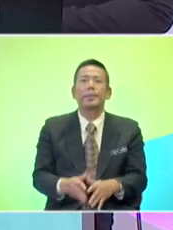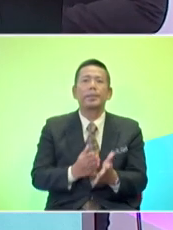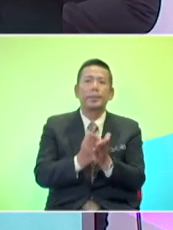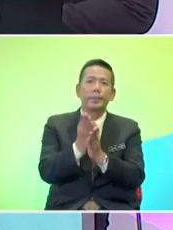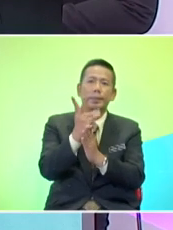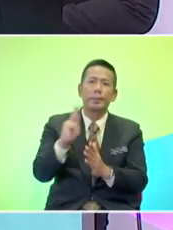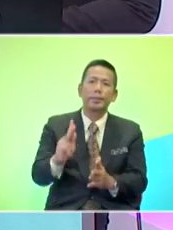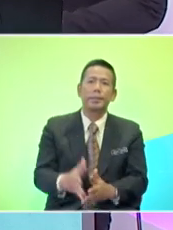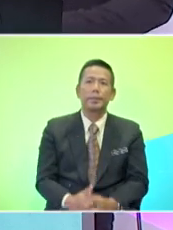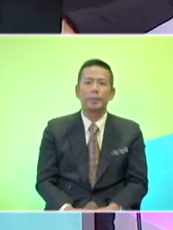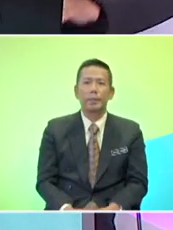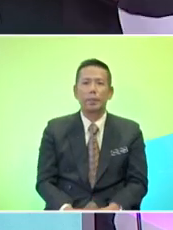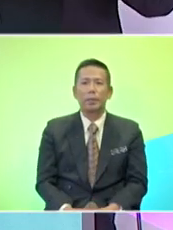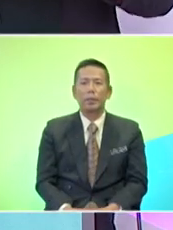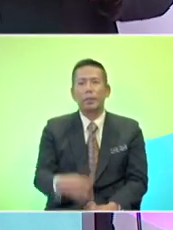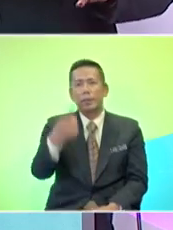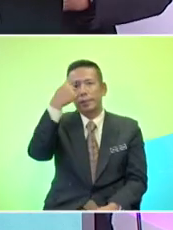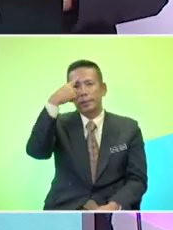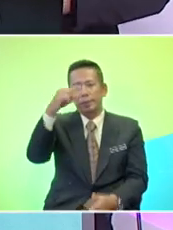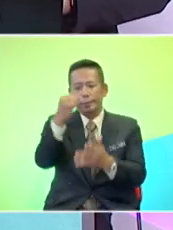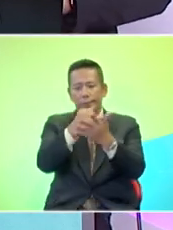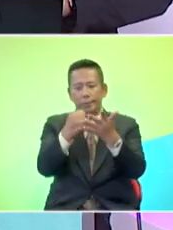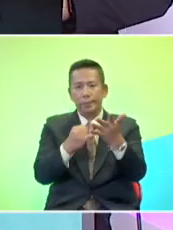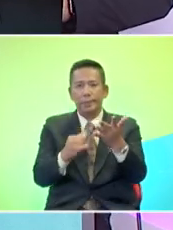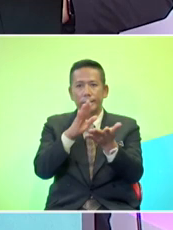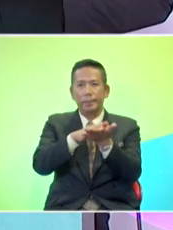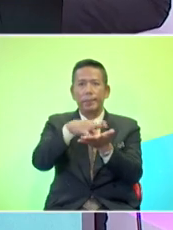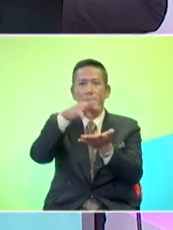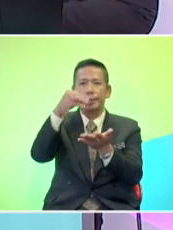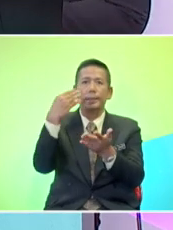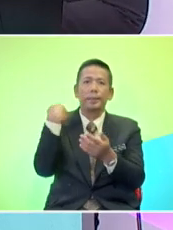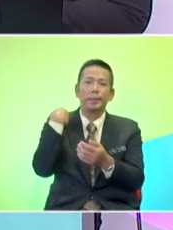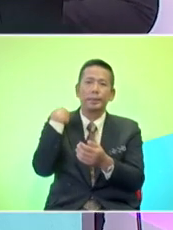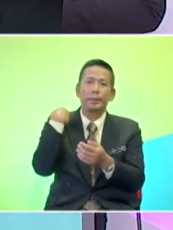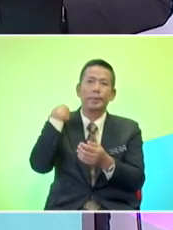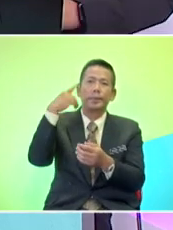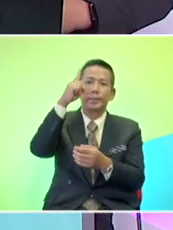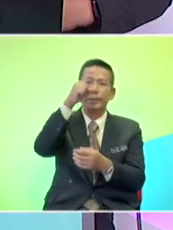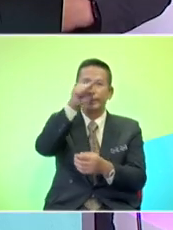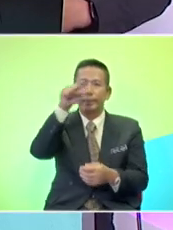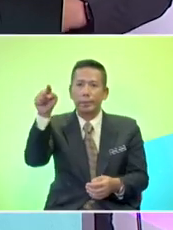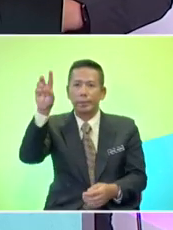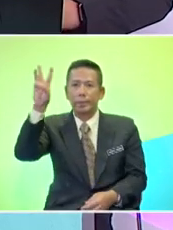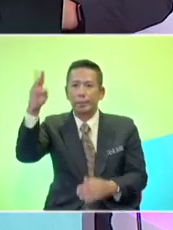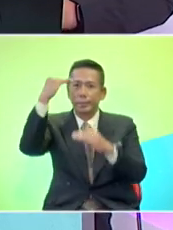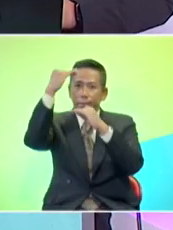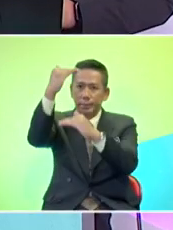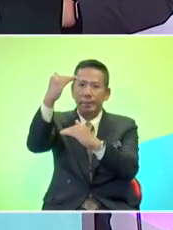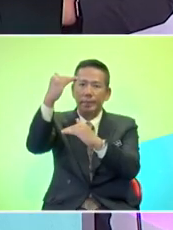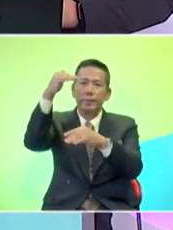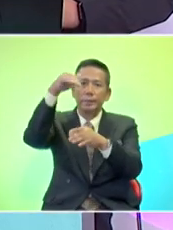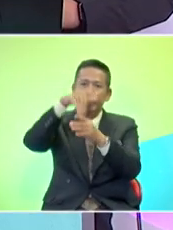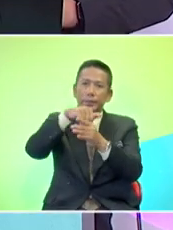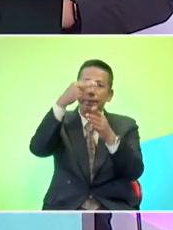kan Oke untuk penelitian seni dijual Sekolah Menengah terdapat tahap satu hingga tahap 6 dalam penilaian